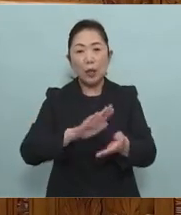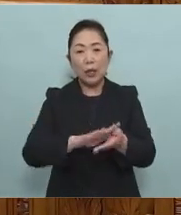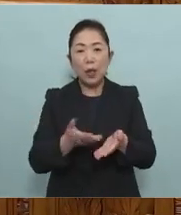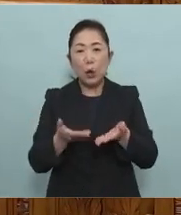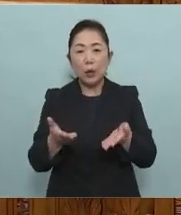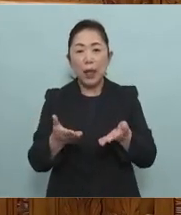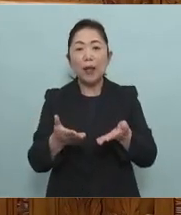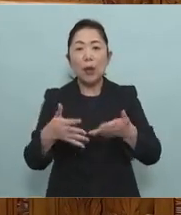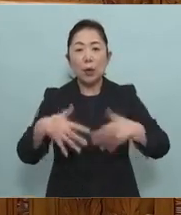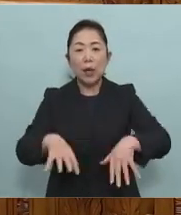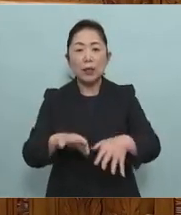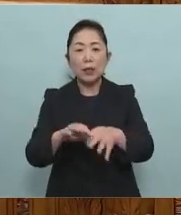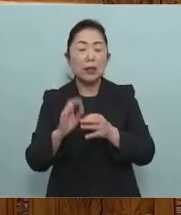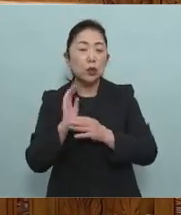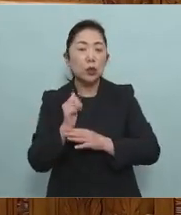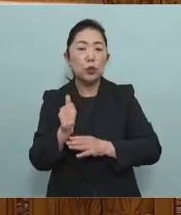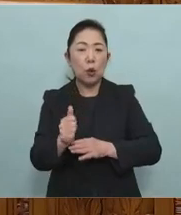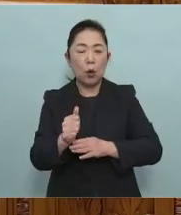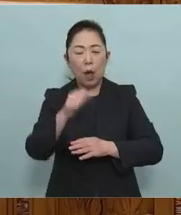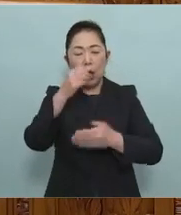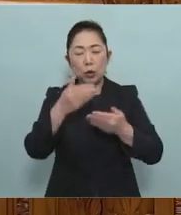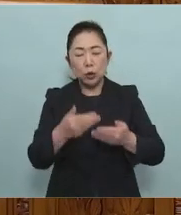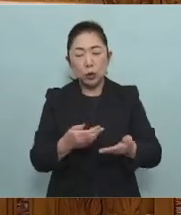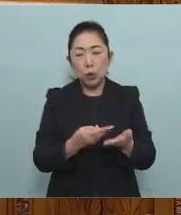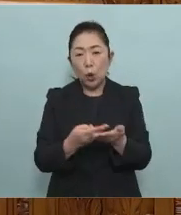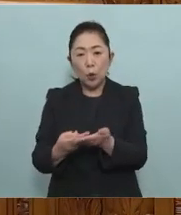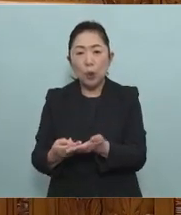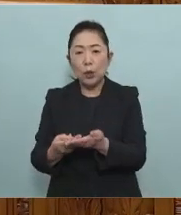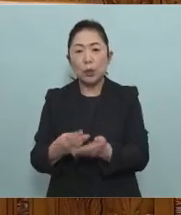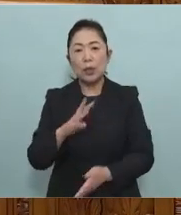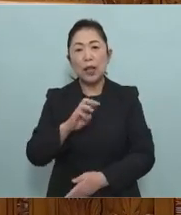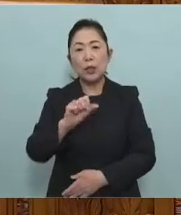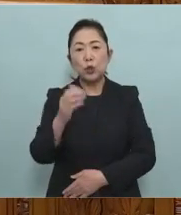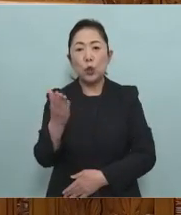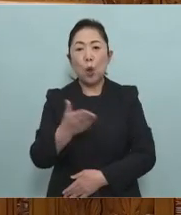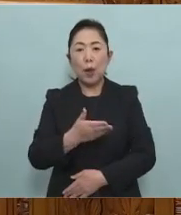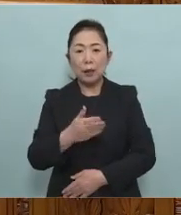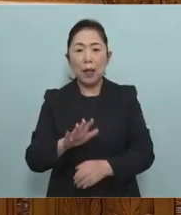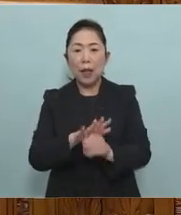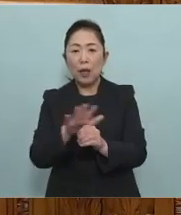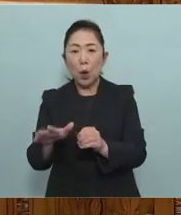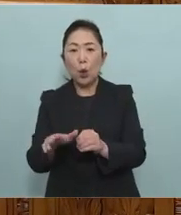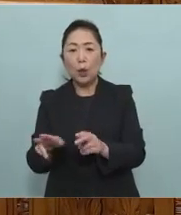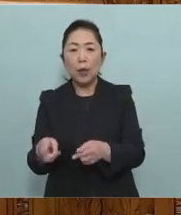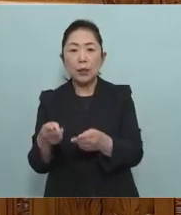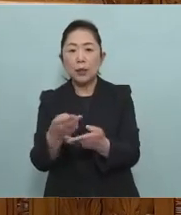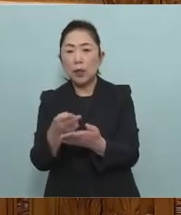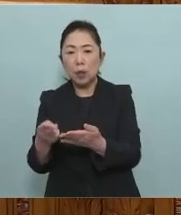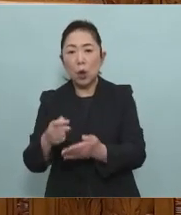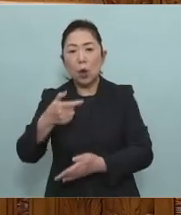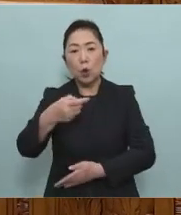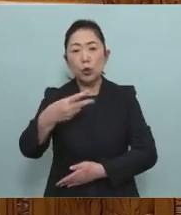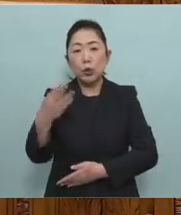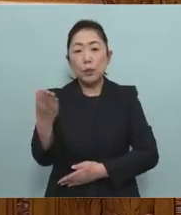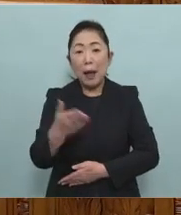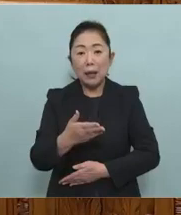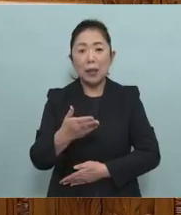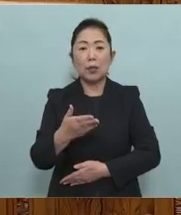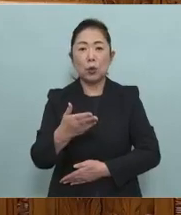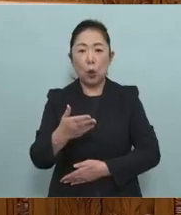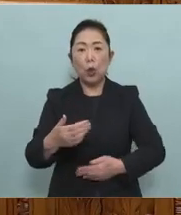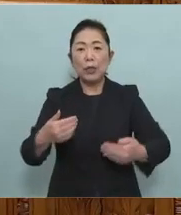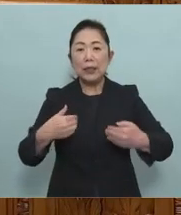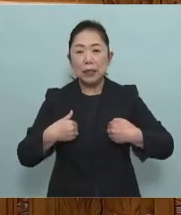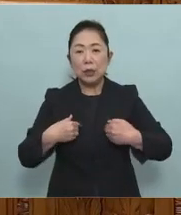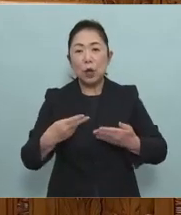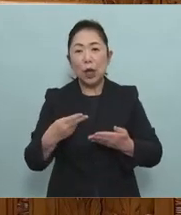について岸田総理は、重症病棟において35%、コロナ病床全体でも 62% と必要